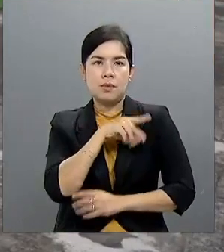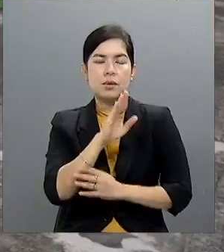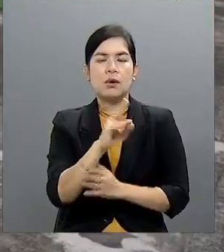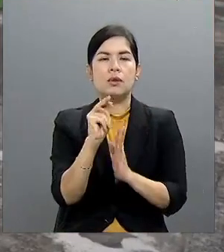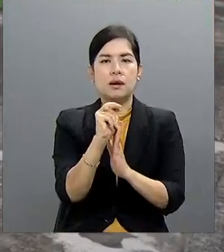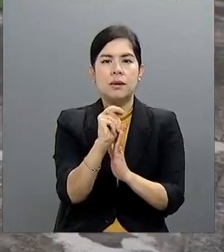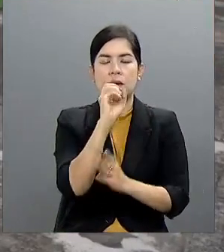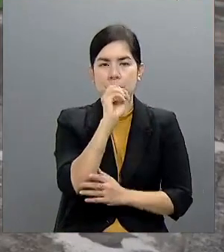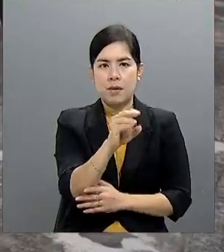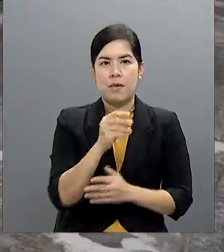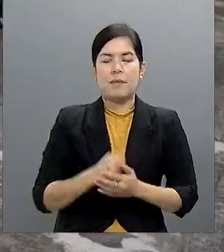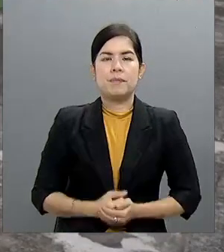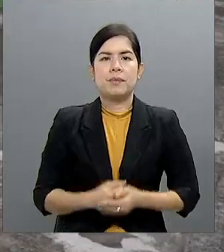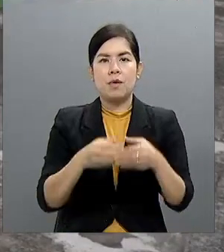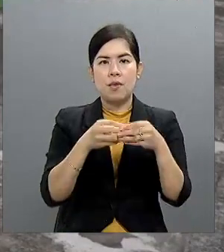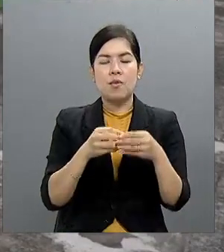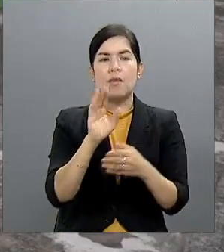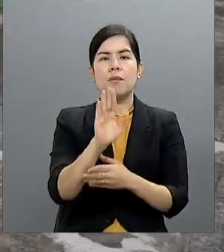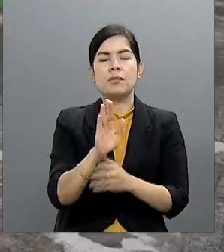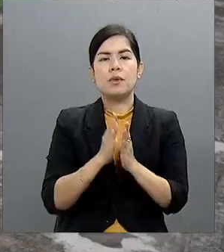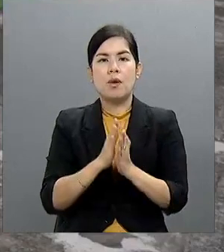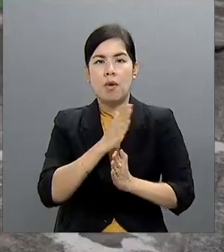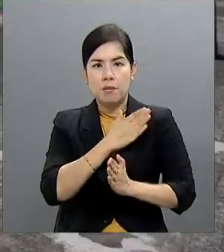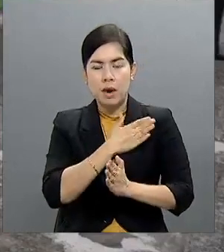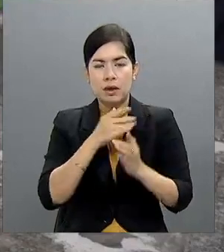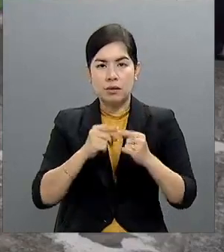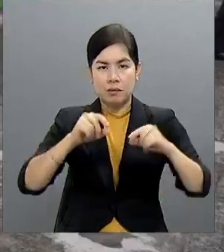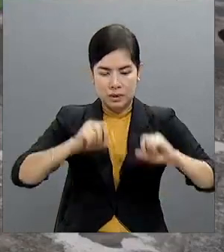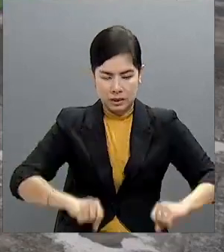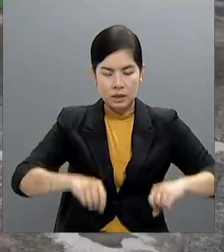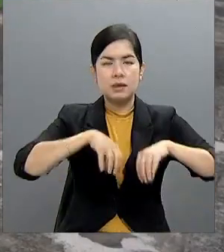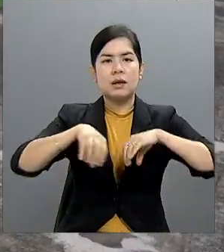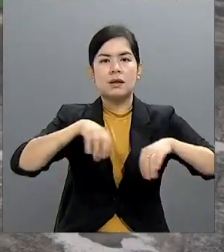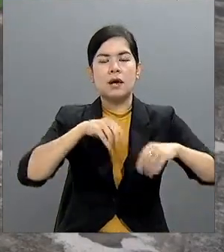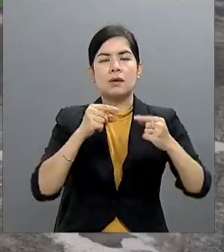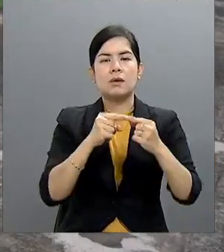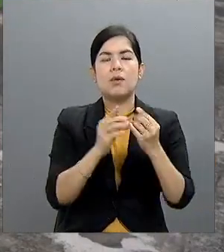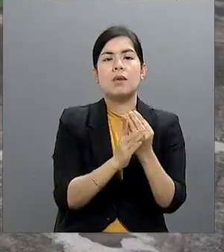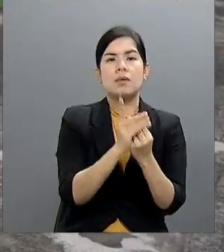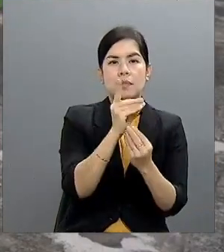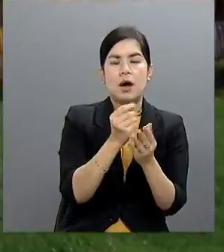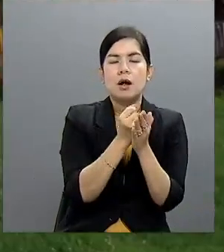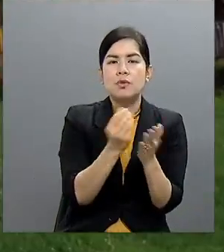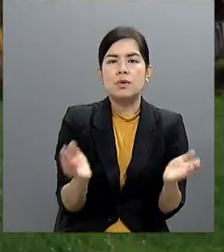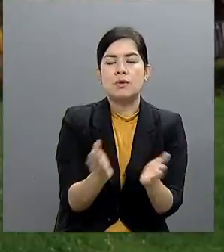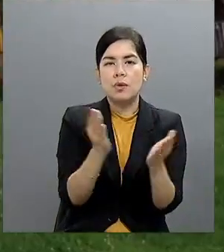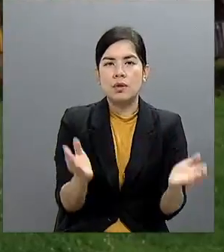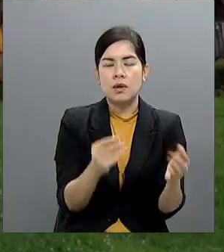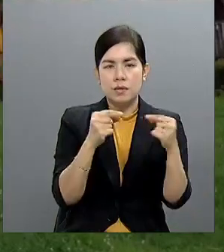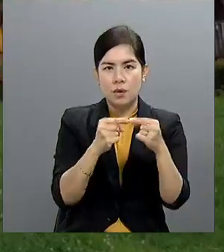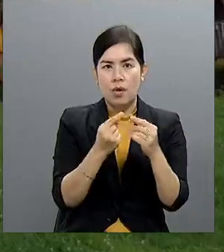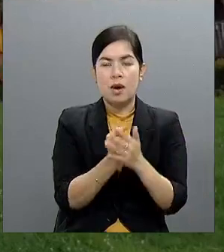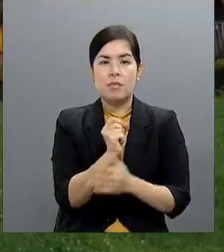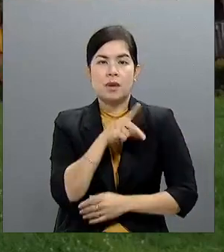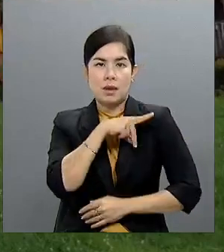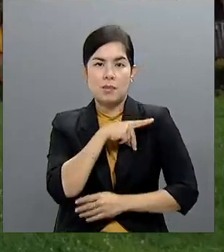หาเถรสมาคมมีมติเห็นชอบการจัดงานสัปดาห์ส่งเสริมพระพุทธศาสนาเนื่องในเทศกาลวันอาสาฬหบูชา